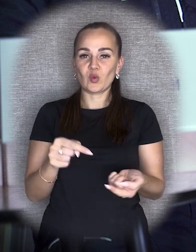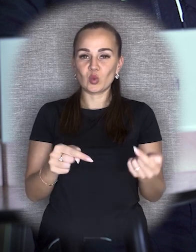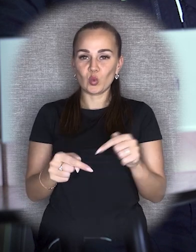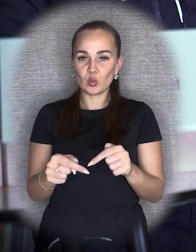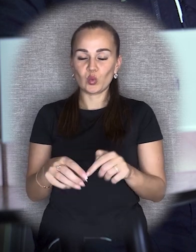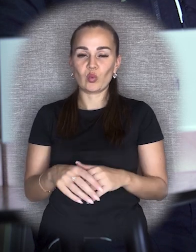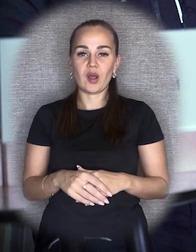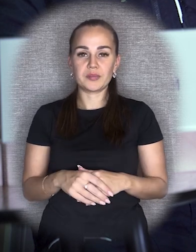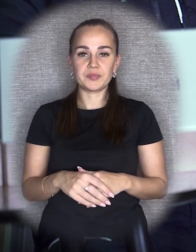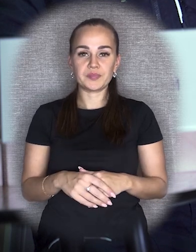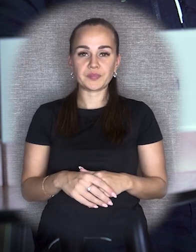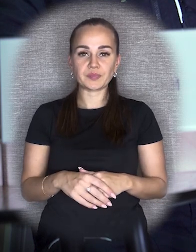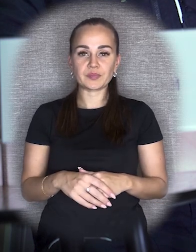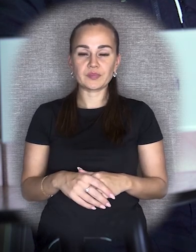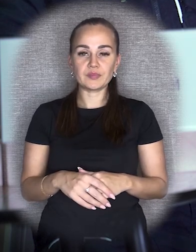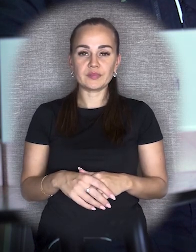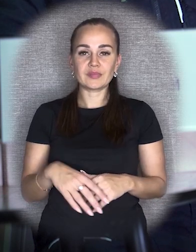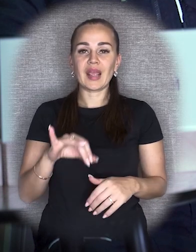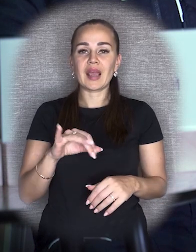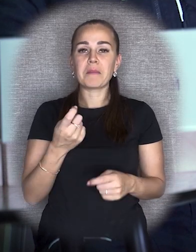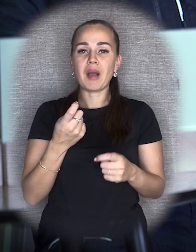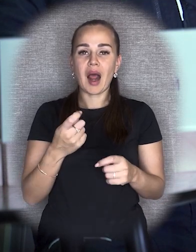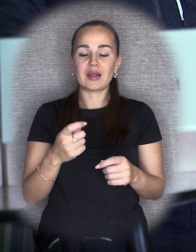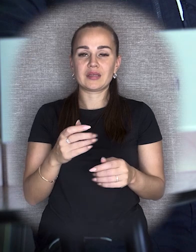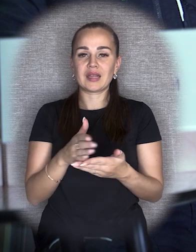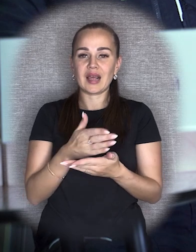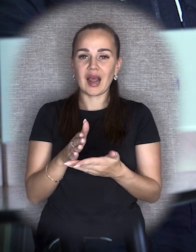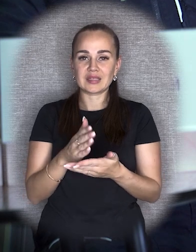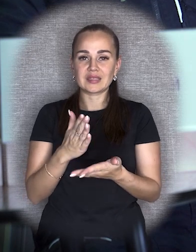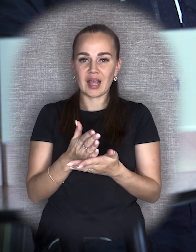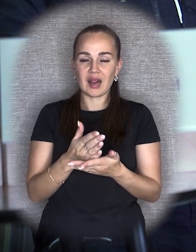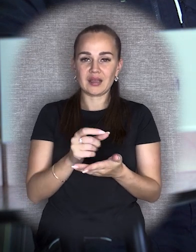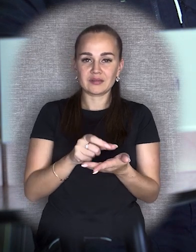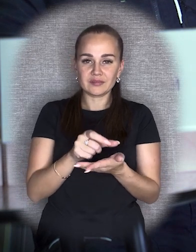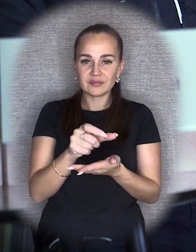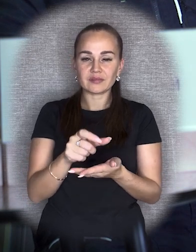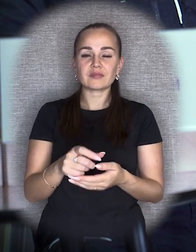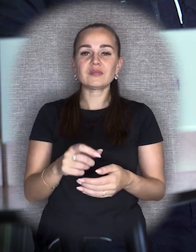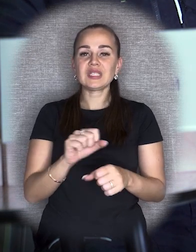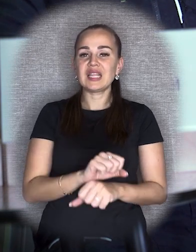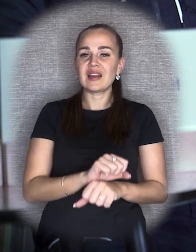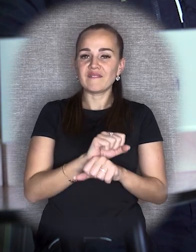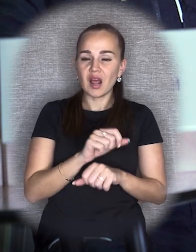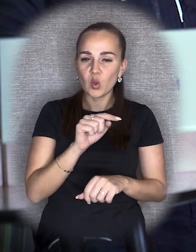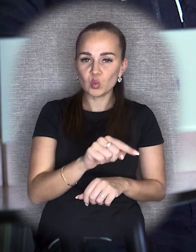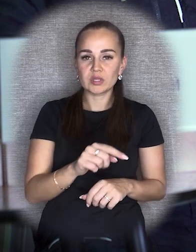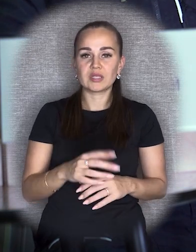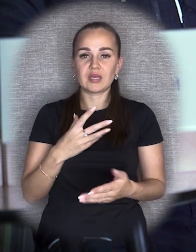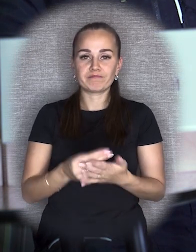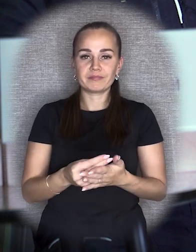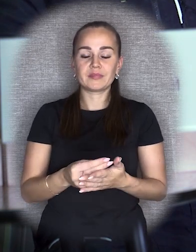друга. И у нас такие там подразделы, как «Дореволюционная Россия» и «Революция». Можно